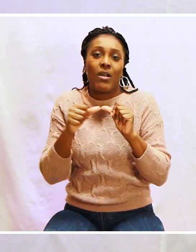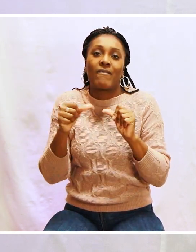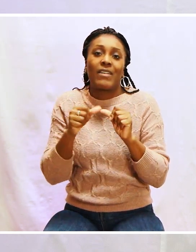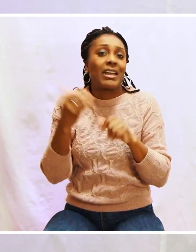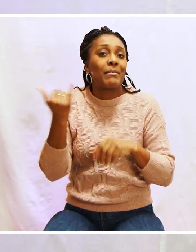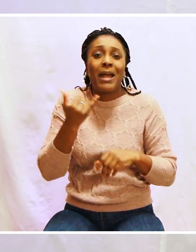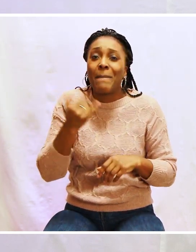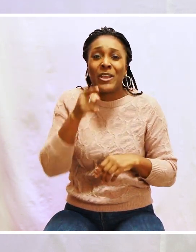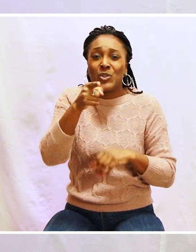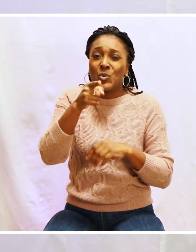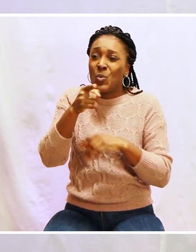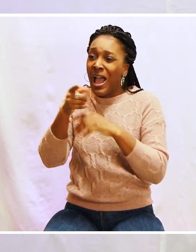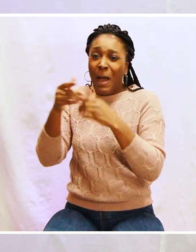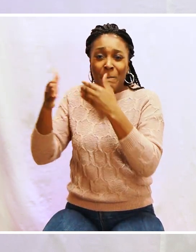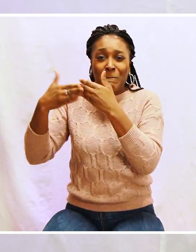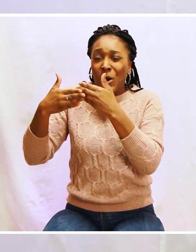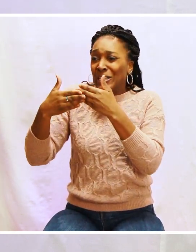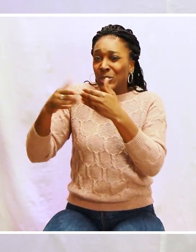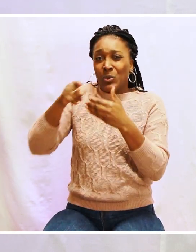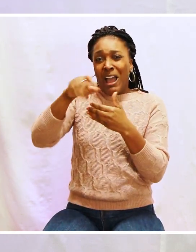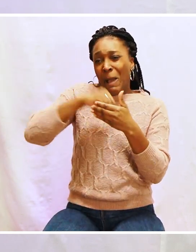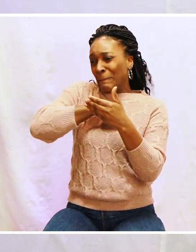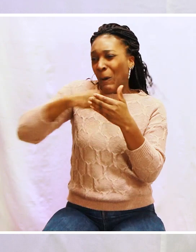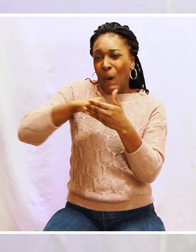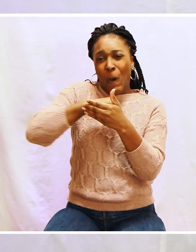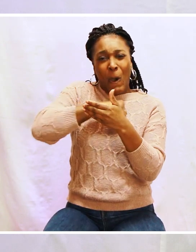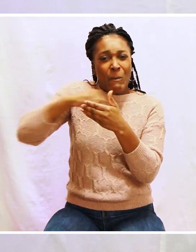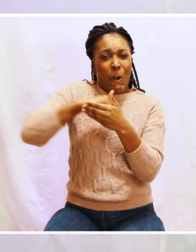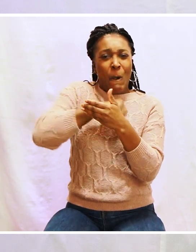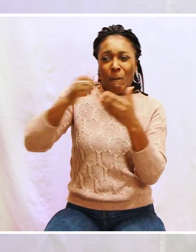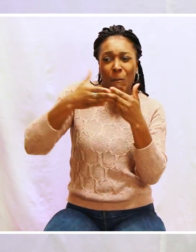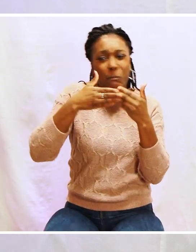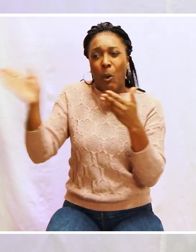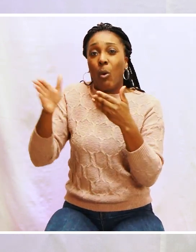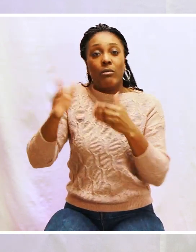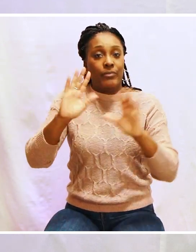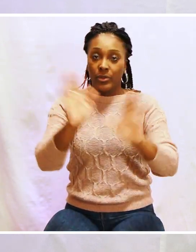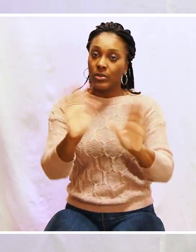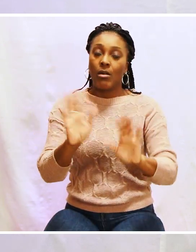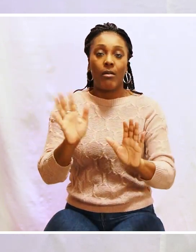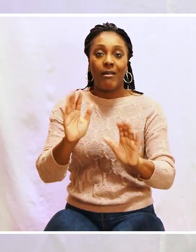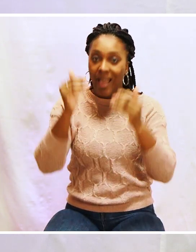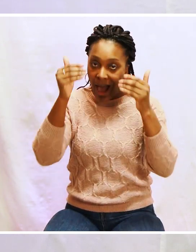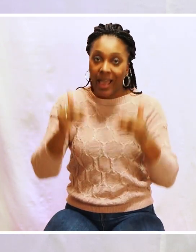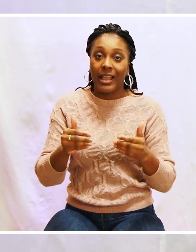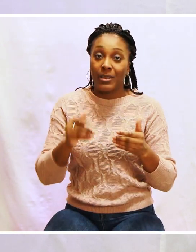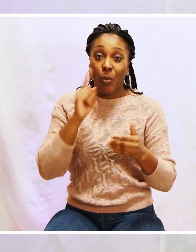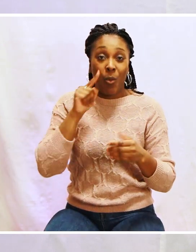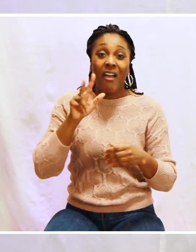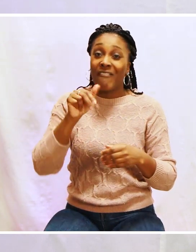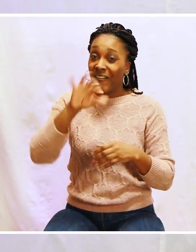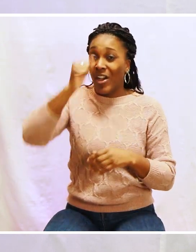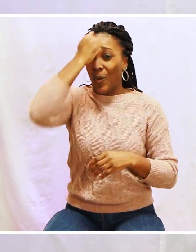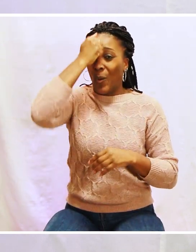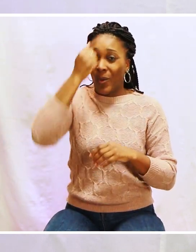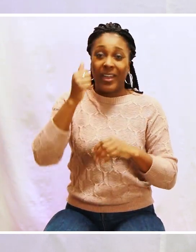N'essaye pas de foncer une porte qui est fermée, n'essaye pas de contourner le problème avec des moyens humains, tu vas le regretter un jour ou